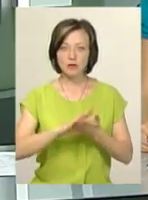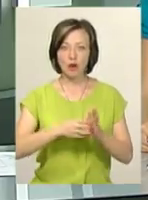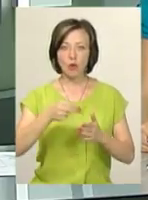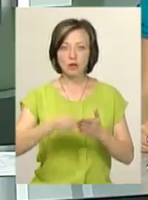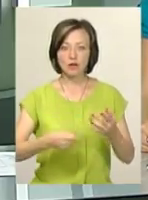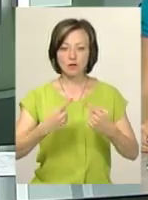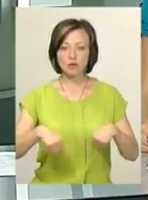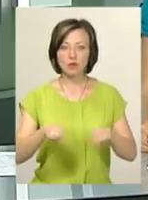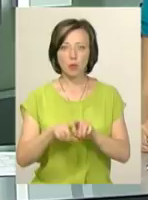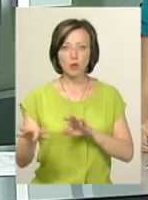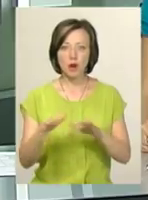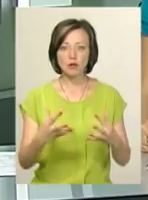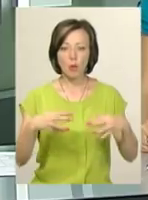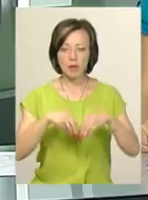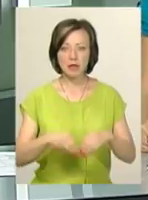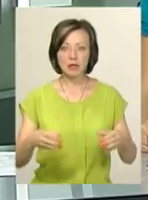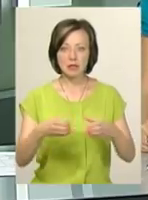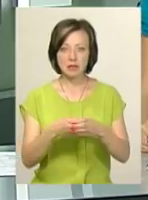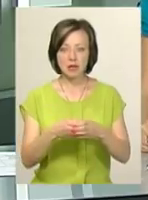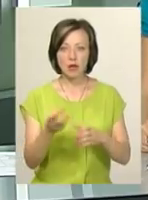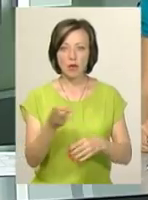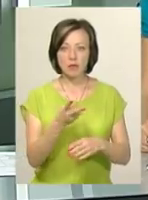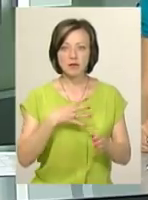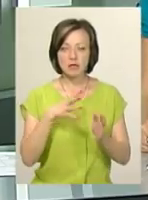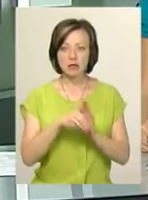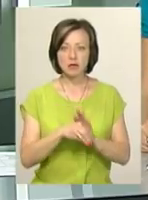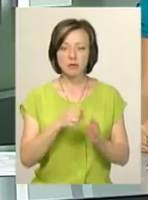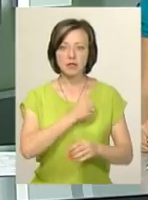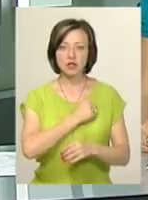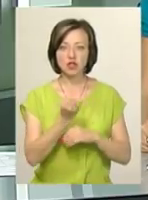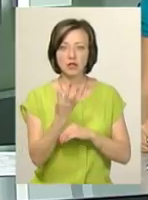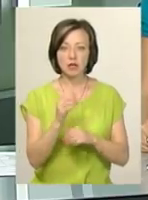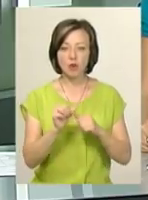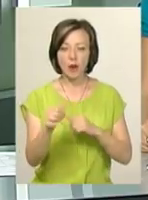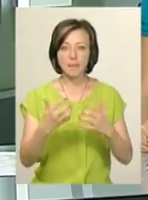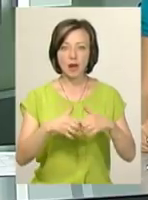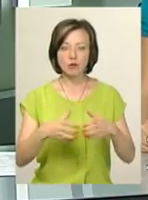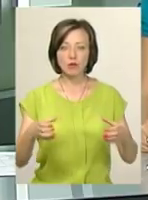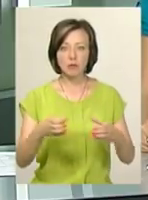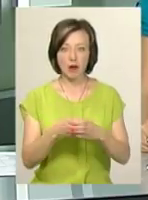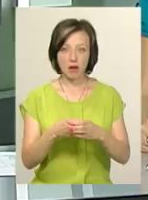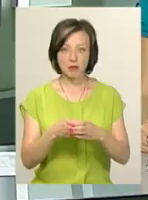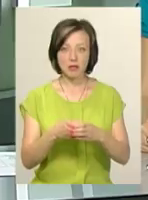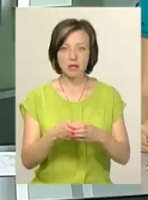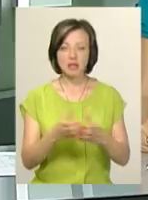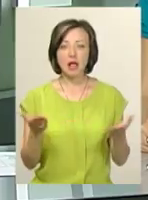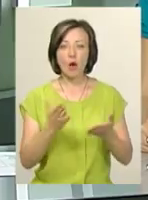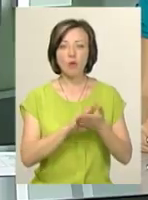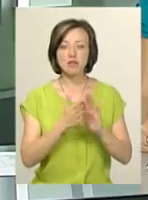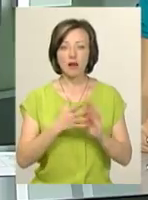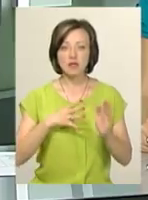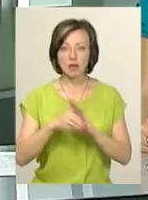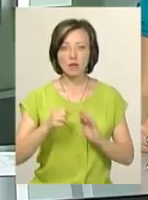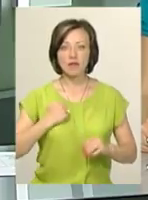у зоні операції Об'єднаних сил. Обидва загиблих – бійці 14-ї окремої механізованої бригади. За яких обставин